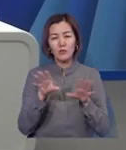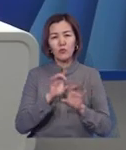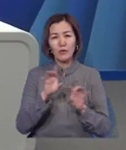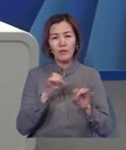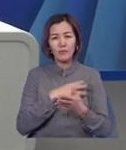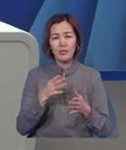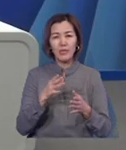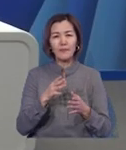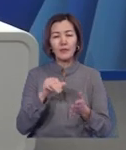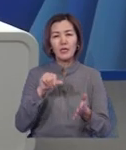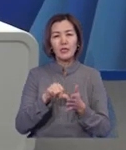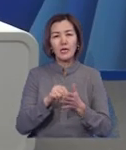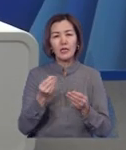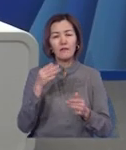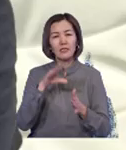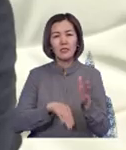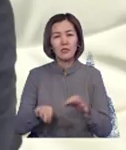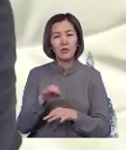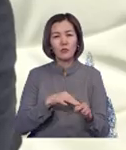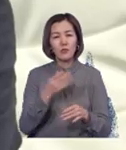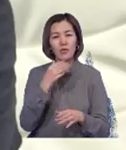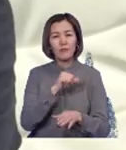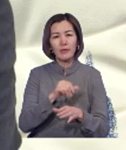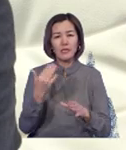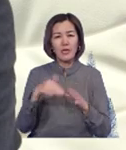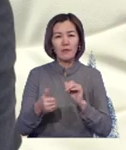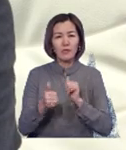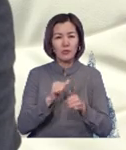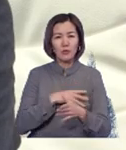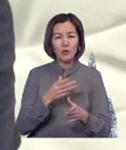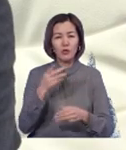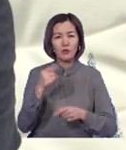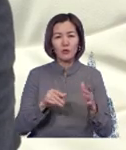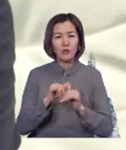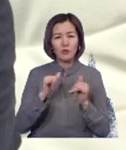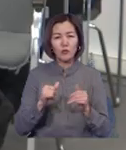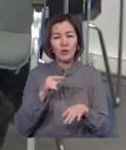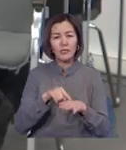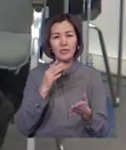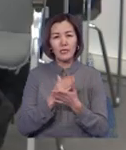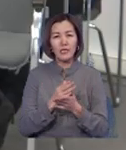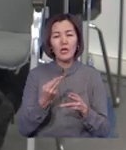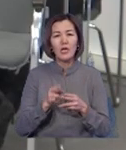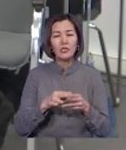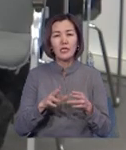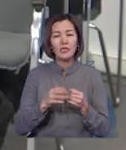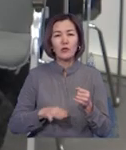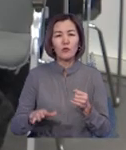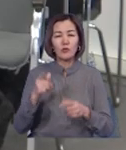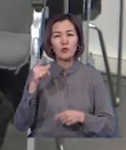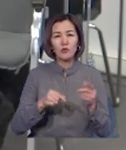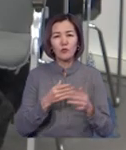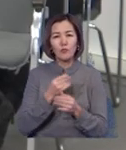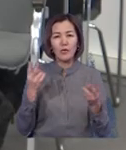мәлімдеді. Спикердің сөзінше инвестициялық жобалар импорты алмастыруға қосымша сүт көлемін арттыруға тікелей әсер етеді және өңірдегі сүт